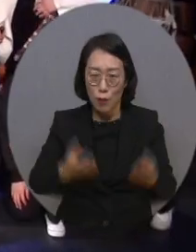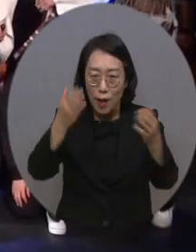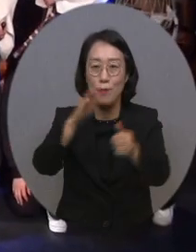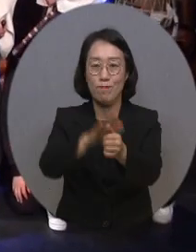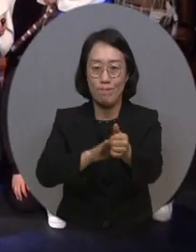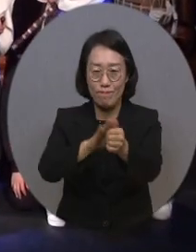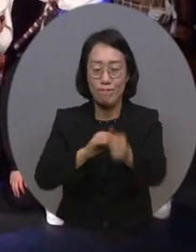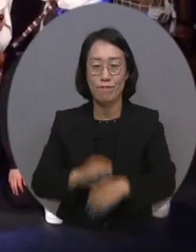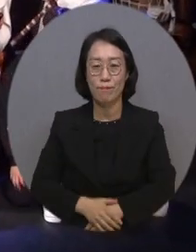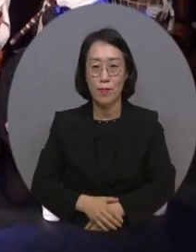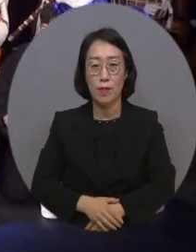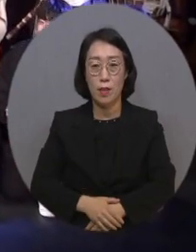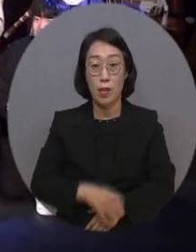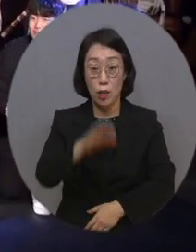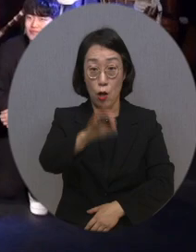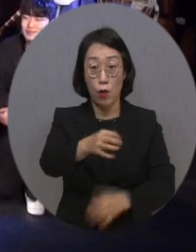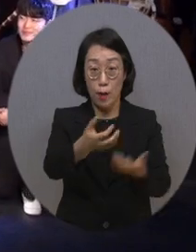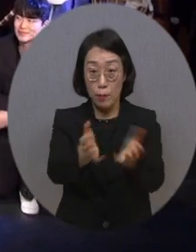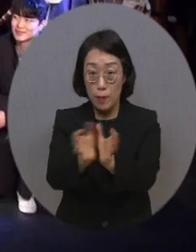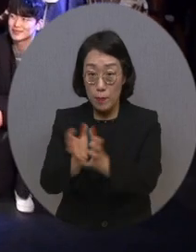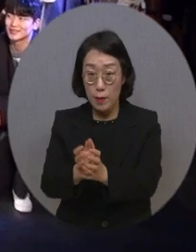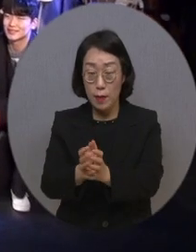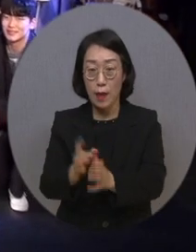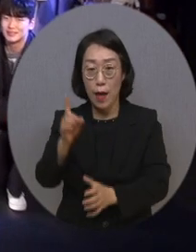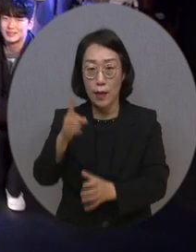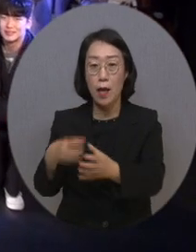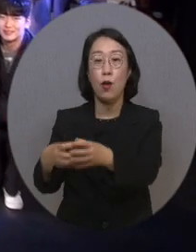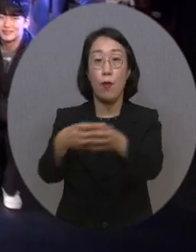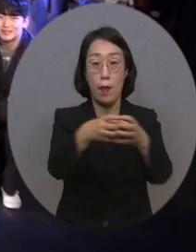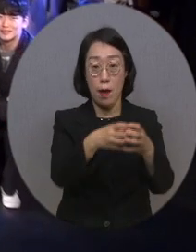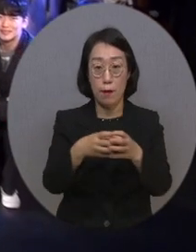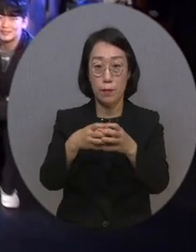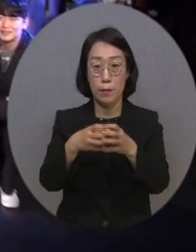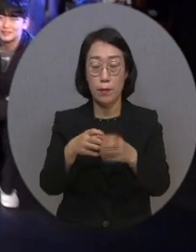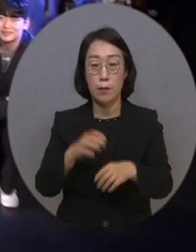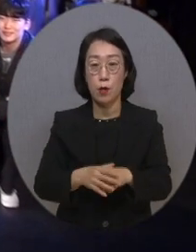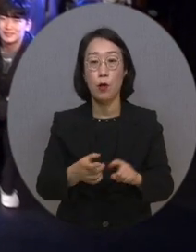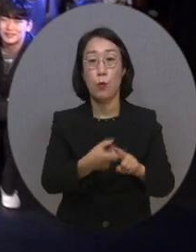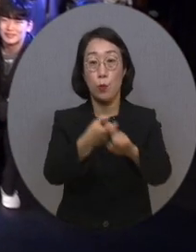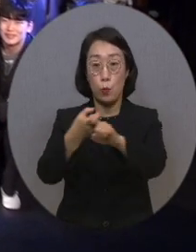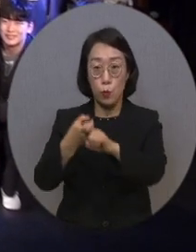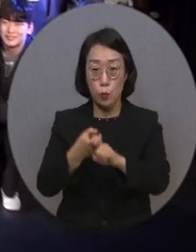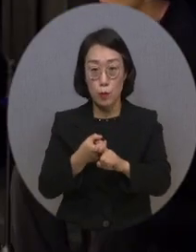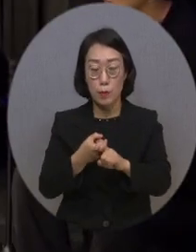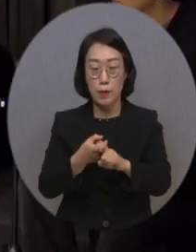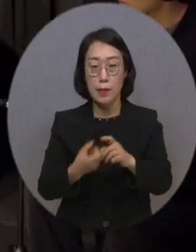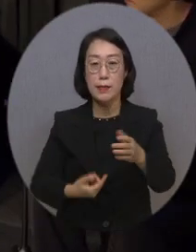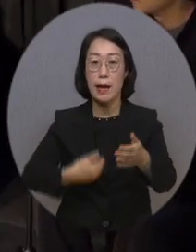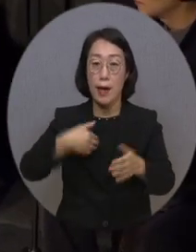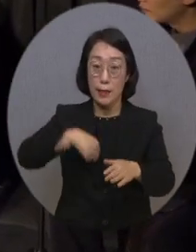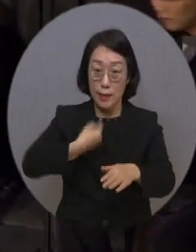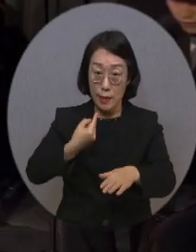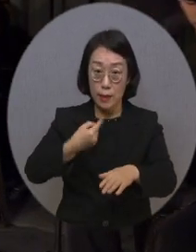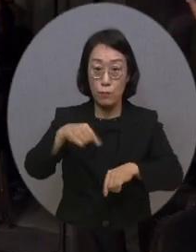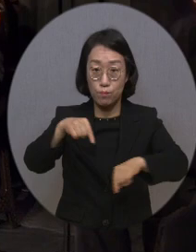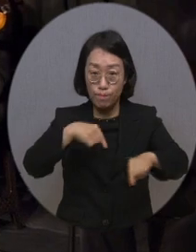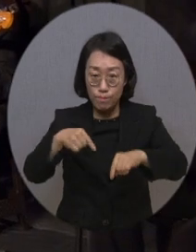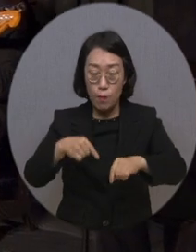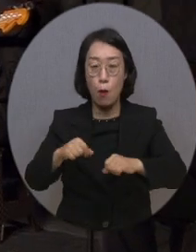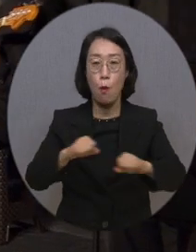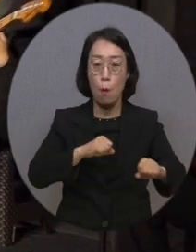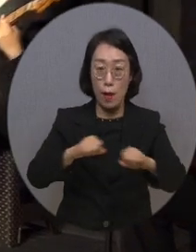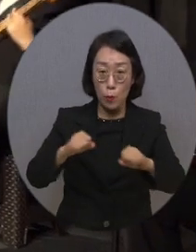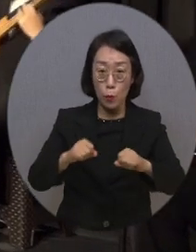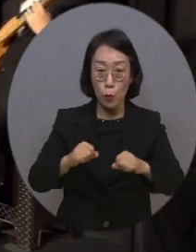격려합니다. 10개의 단체가 하나 되어 시작하는 협동조합은 지역 예술인들의 자주, 자립, 자치적인